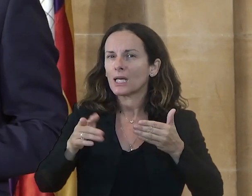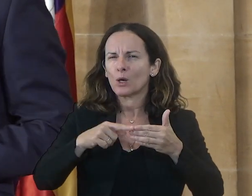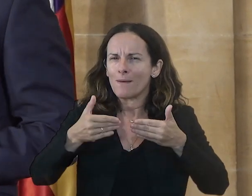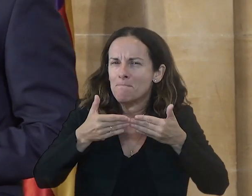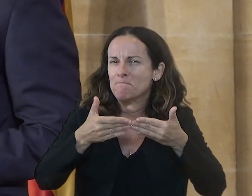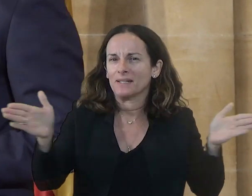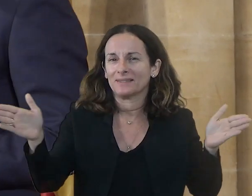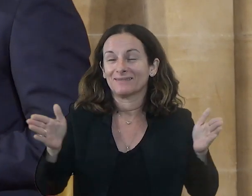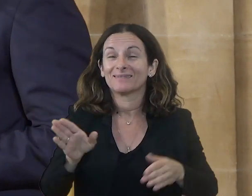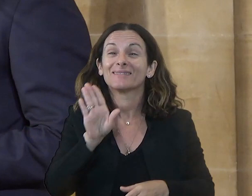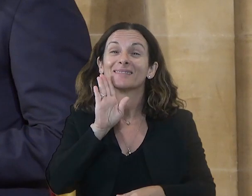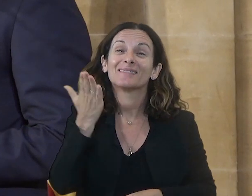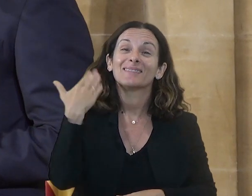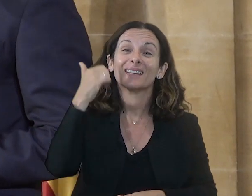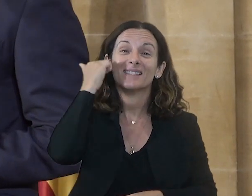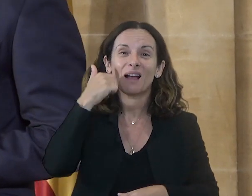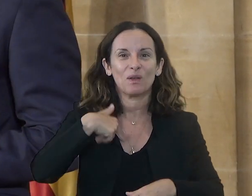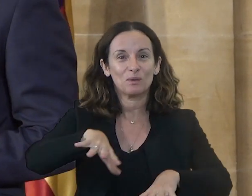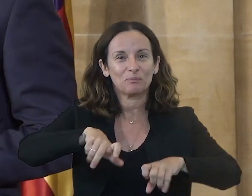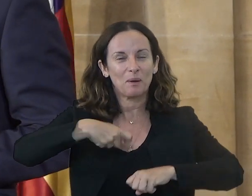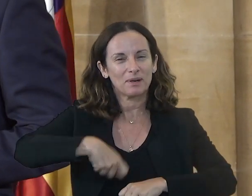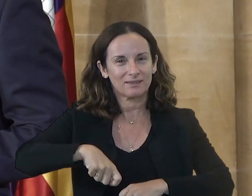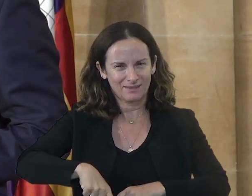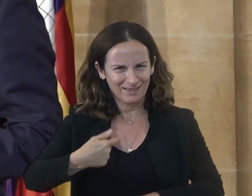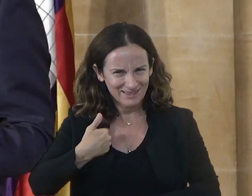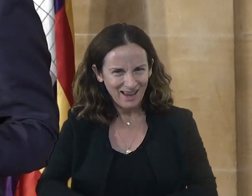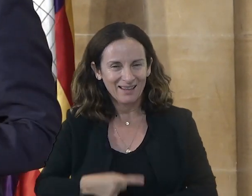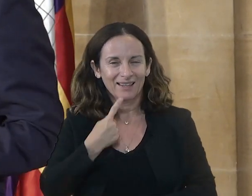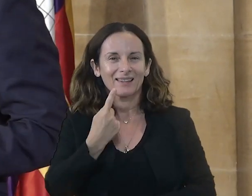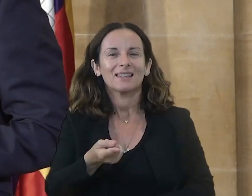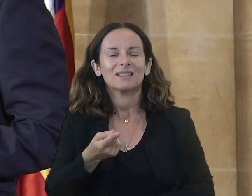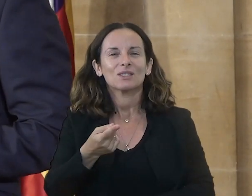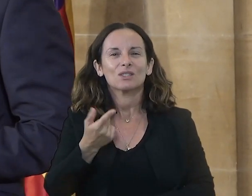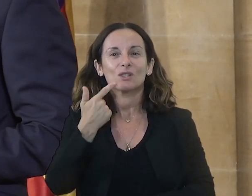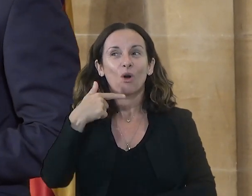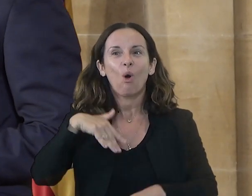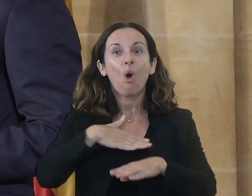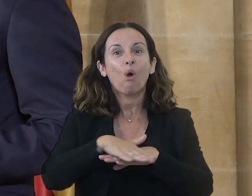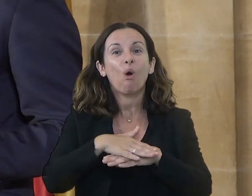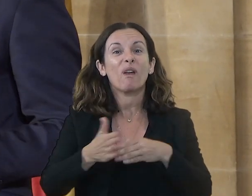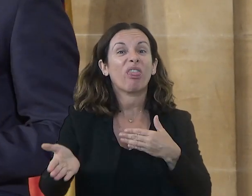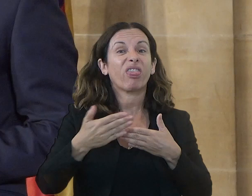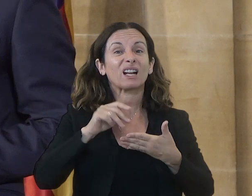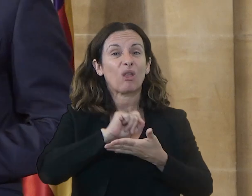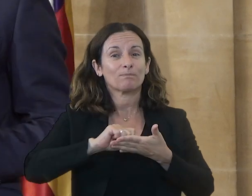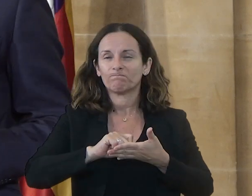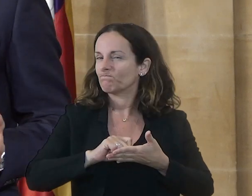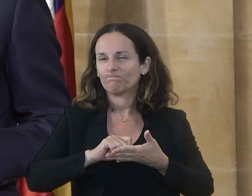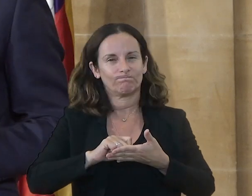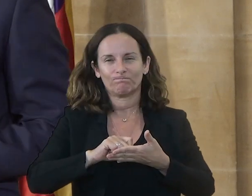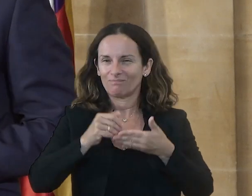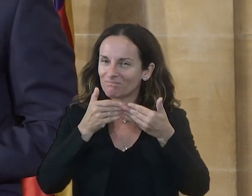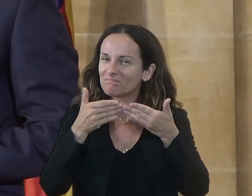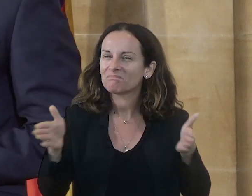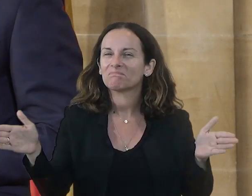obertes de bat a bat, ho vaig dir en el passat discurs de dissabte en aquesta mateixa institució. Aquest govern no se tancarà